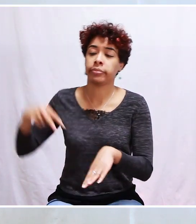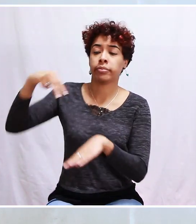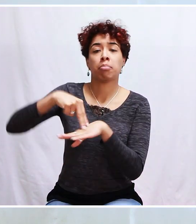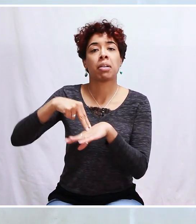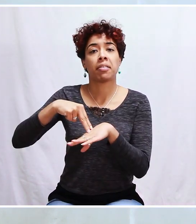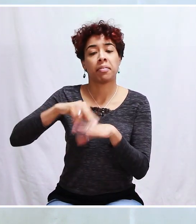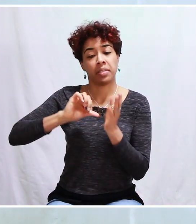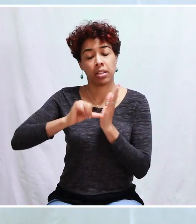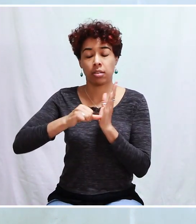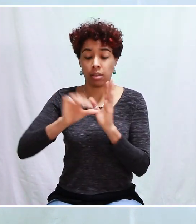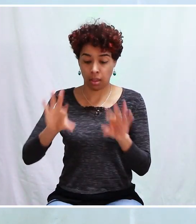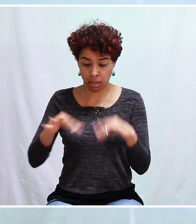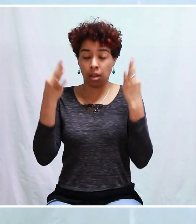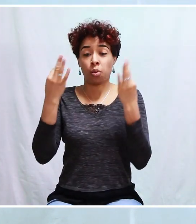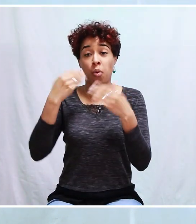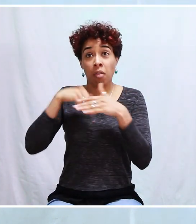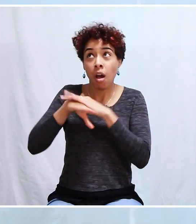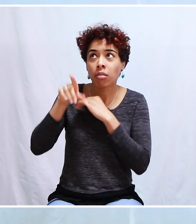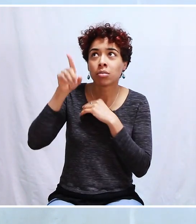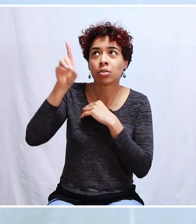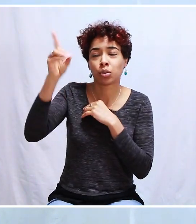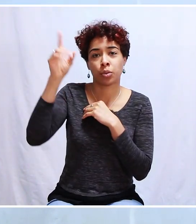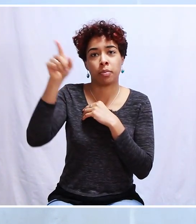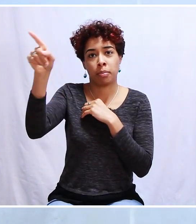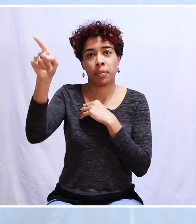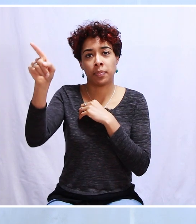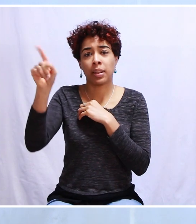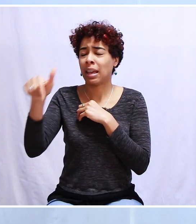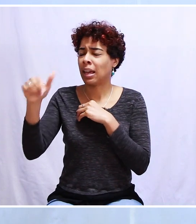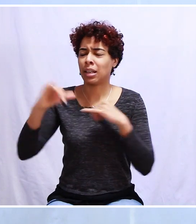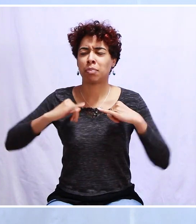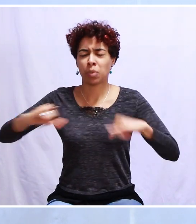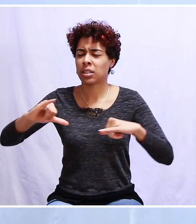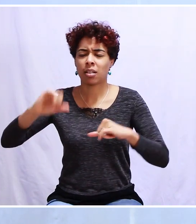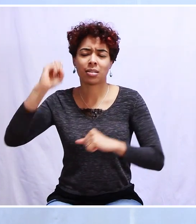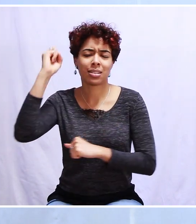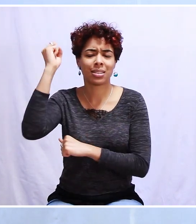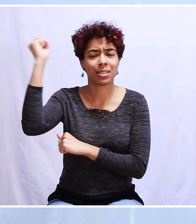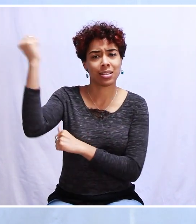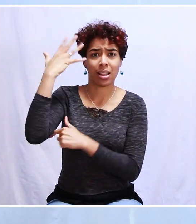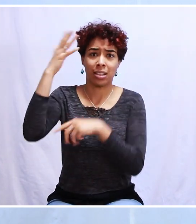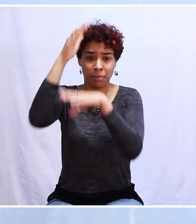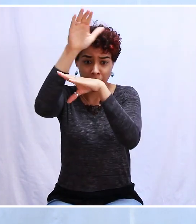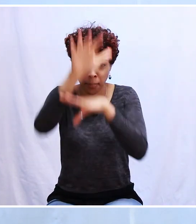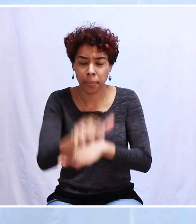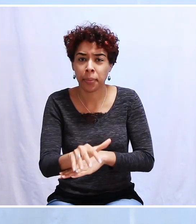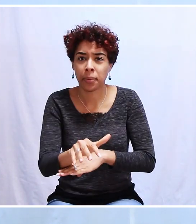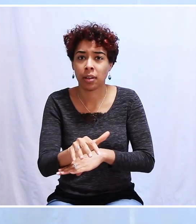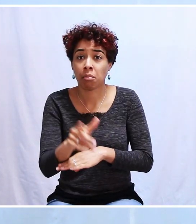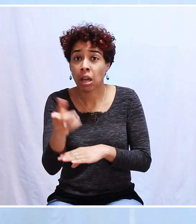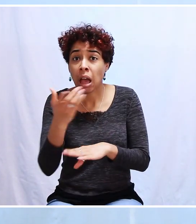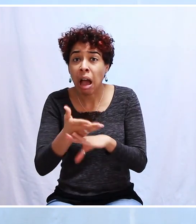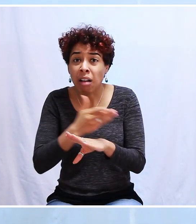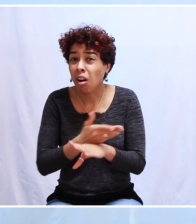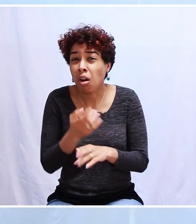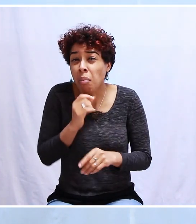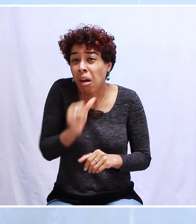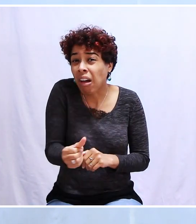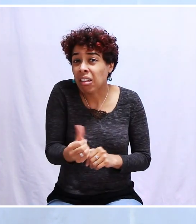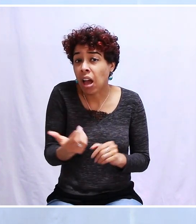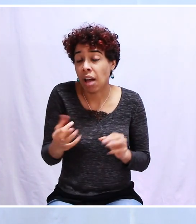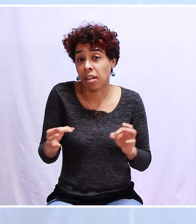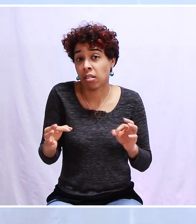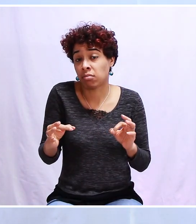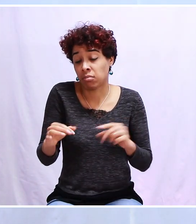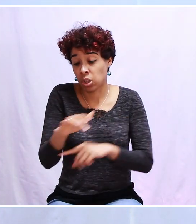découvrir son identité en Dieu, et qui va être recouvert de la puissance du Saint-Esprit, alors qu'il est rien. Au niveau